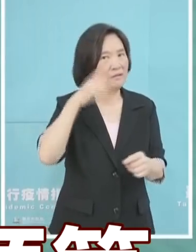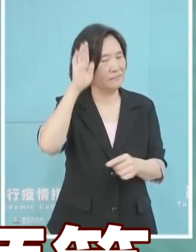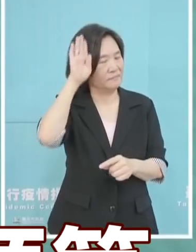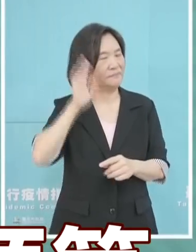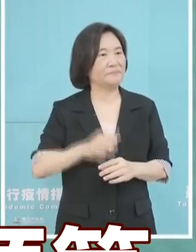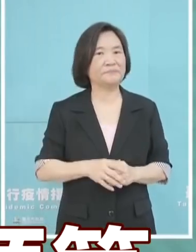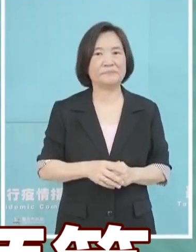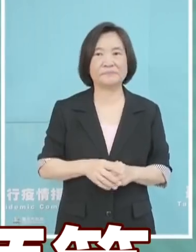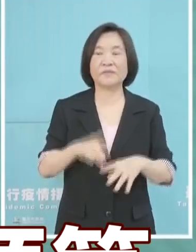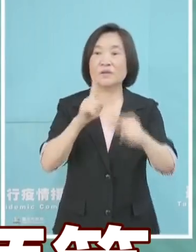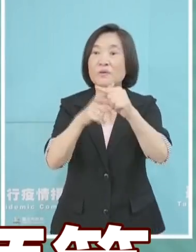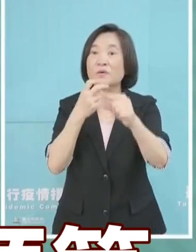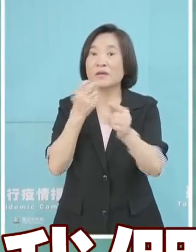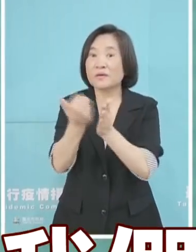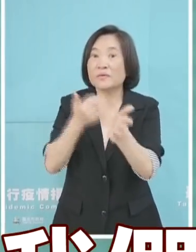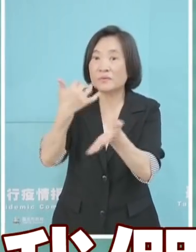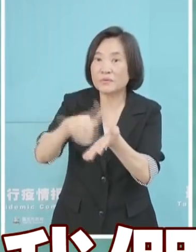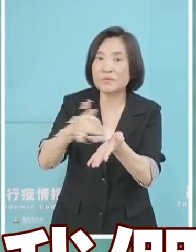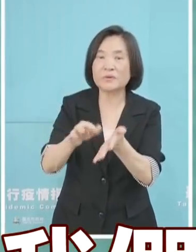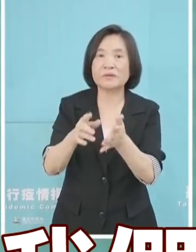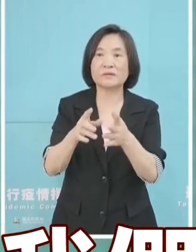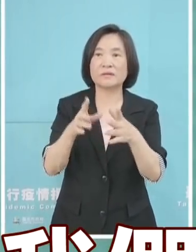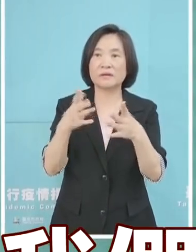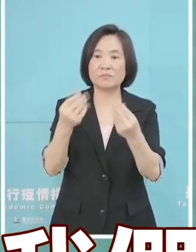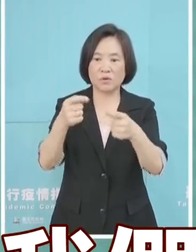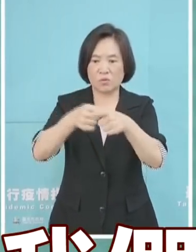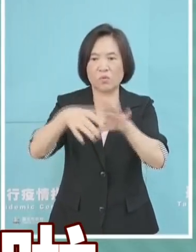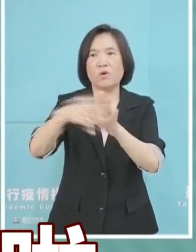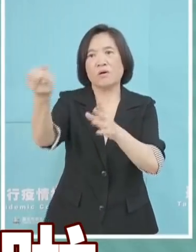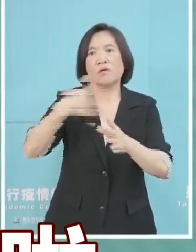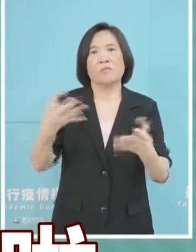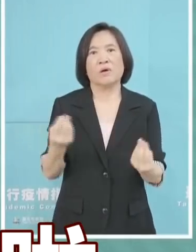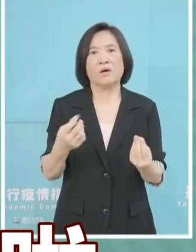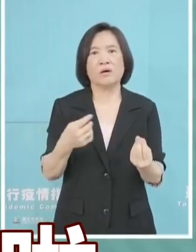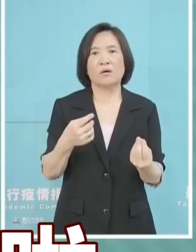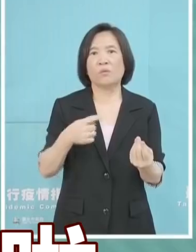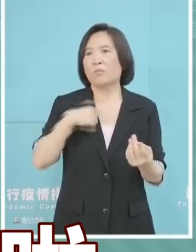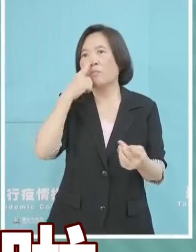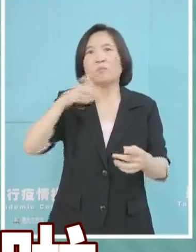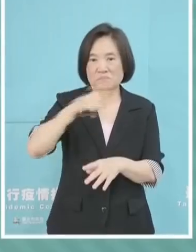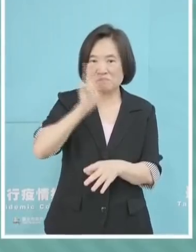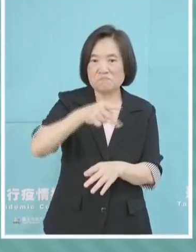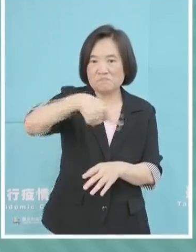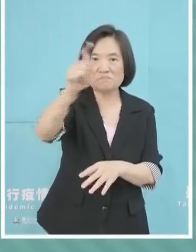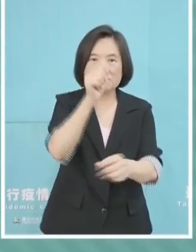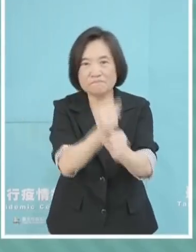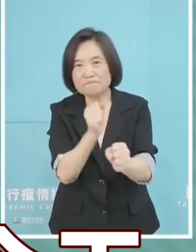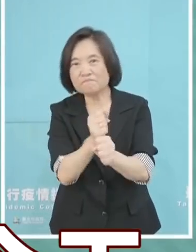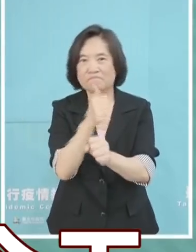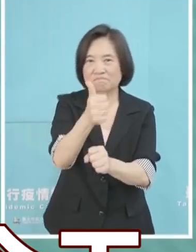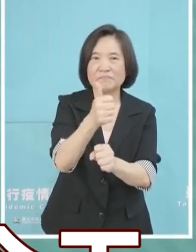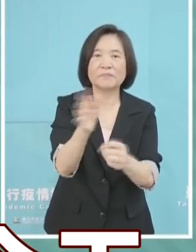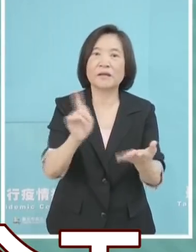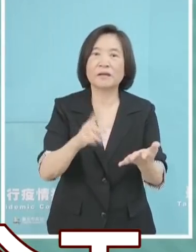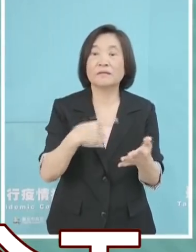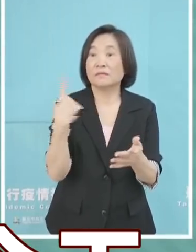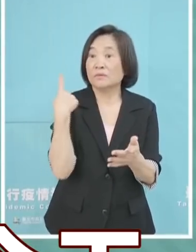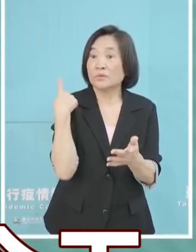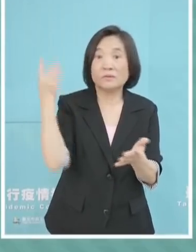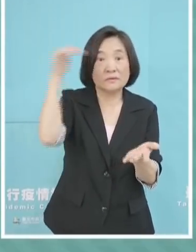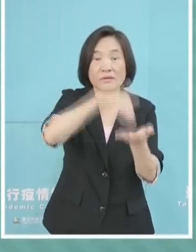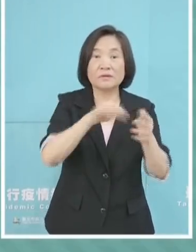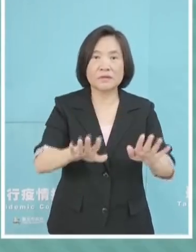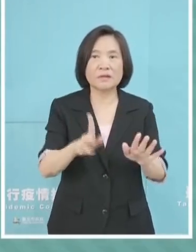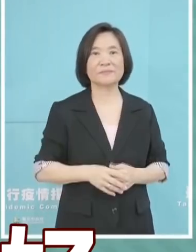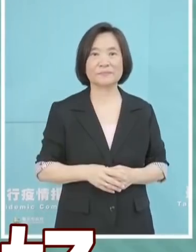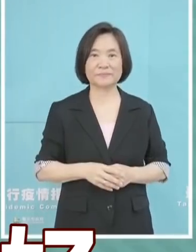这个中央变的预算，你知道吗？他也没有公文给我们，我们当然是不晓得的。而且老实讲，我看他昨天到今天，你知道，